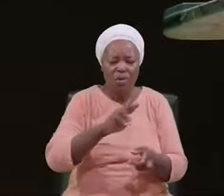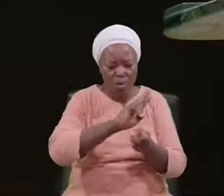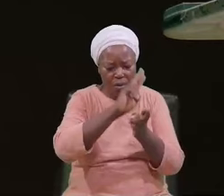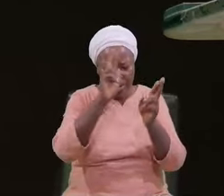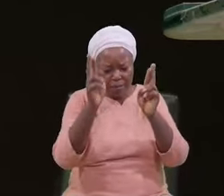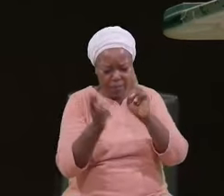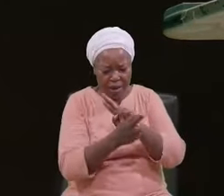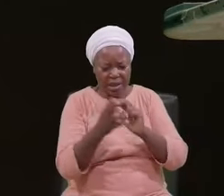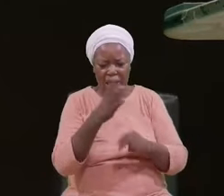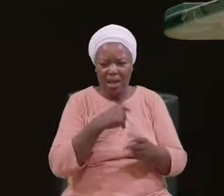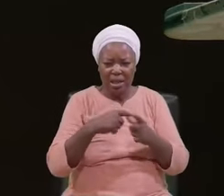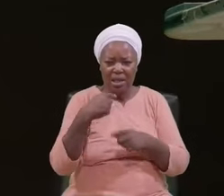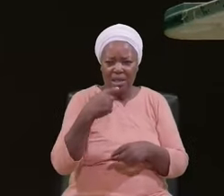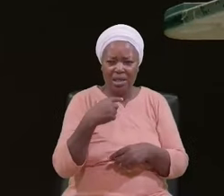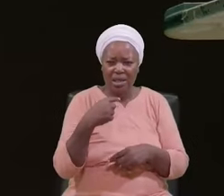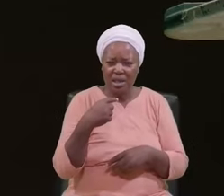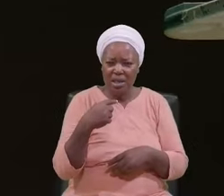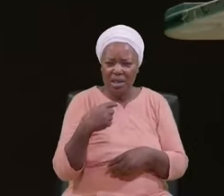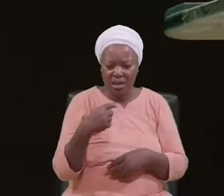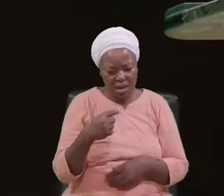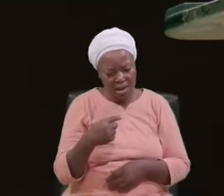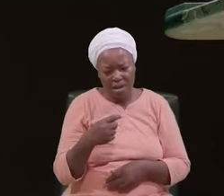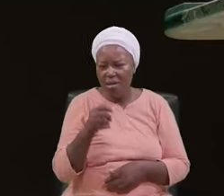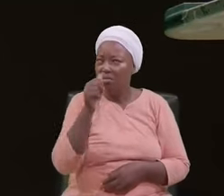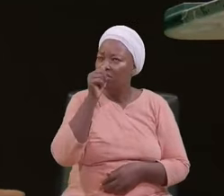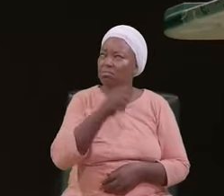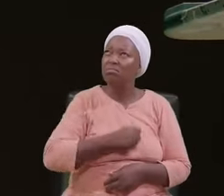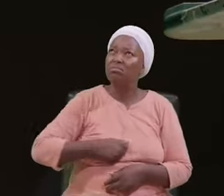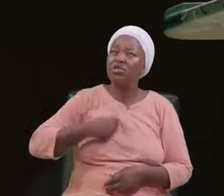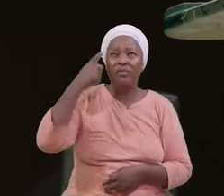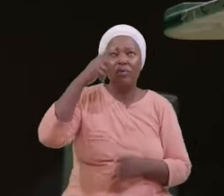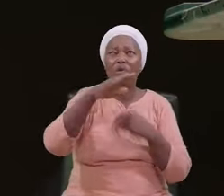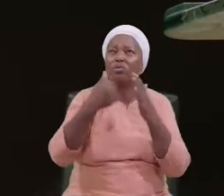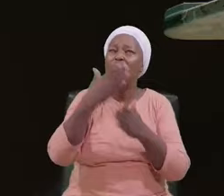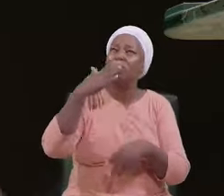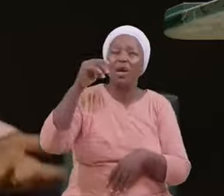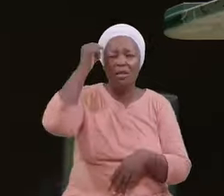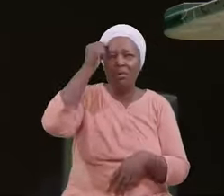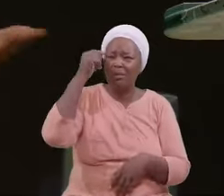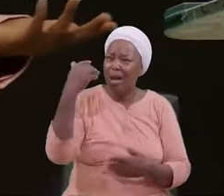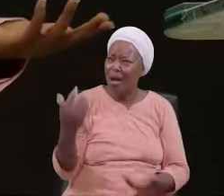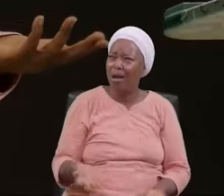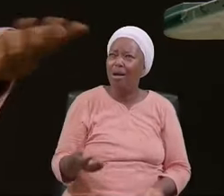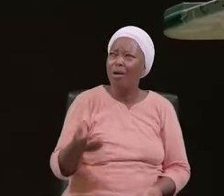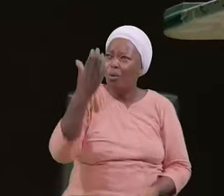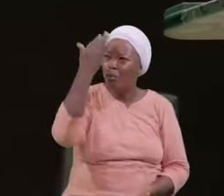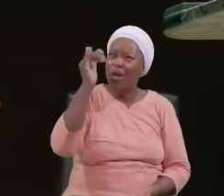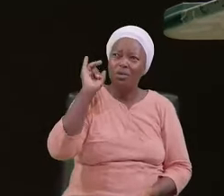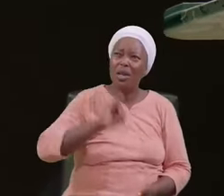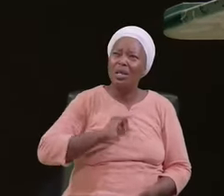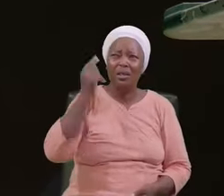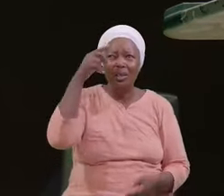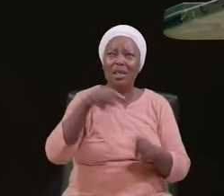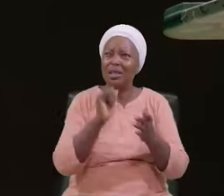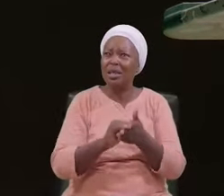pour dire que je suis désolé, pourquoi je pensais comme ça, que tout le monde aura